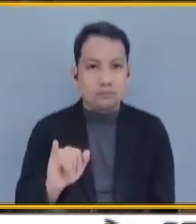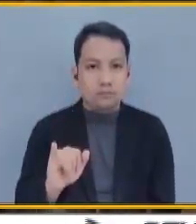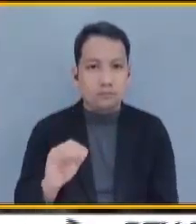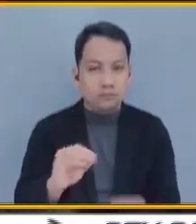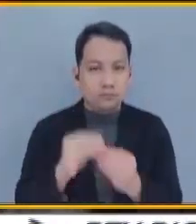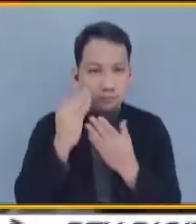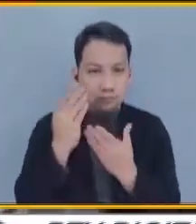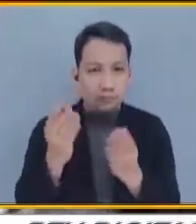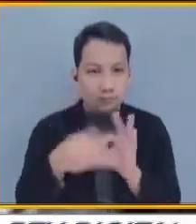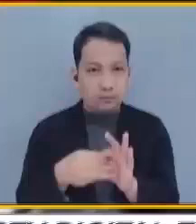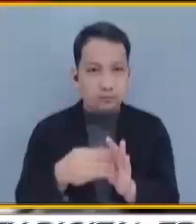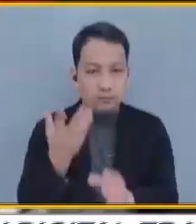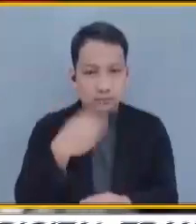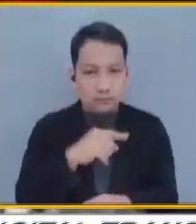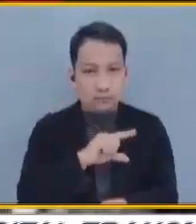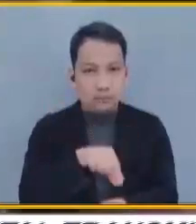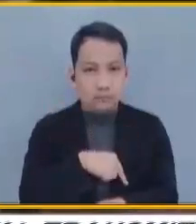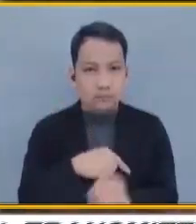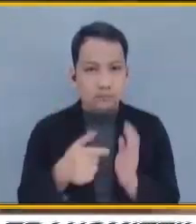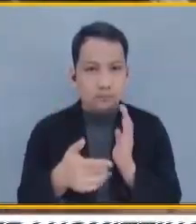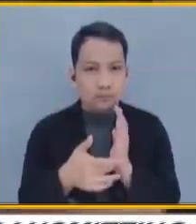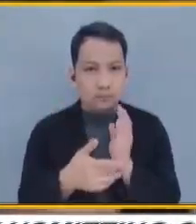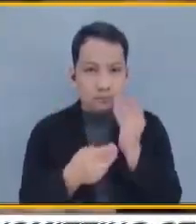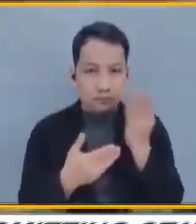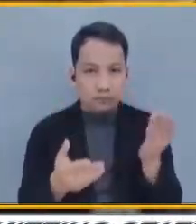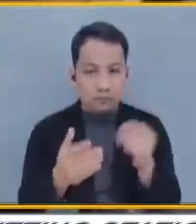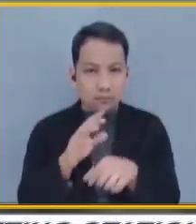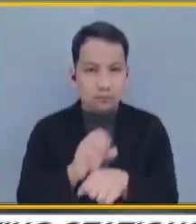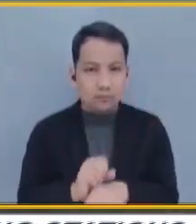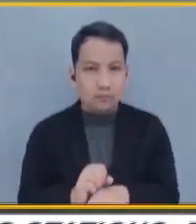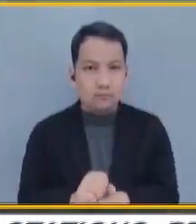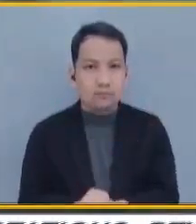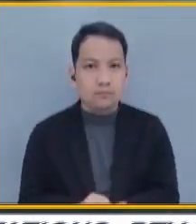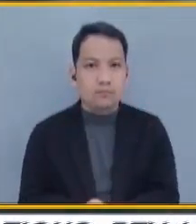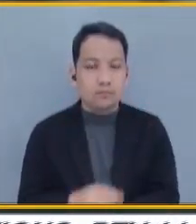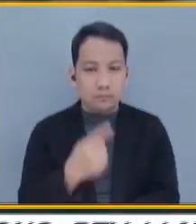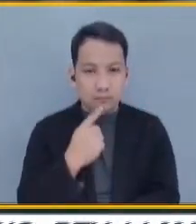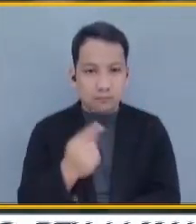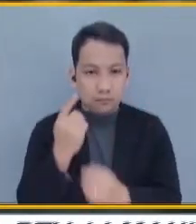kalikasan ng teknolohiya kumpara sa tradisyonal na steak method ng oyster culture.